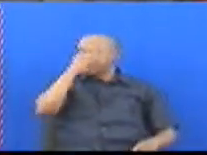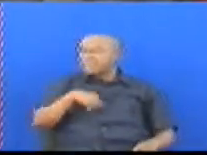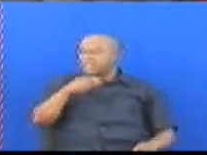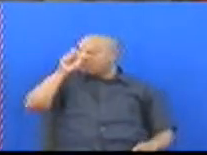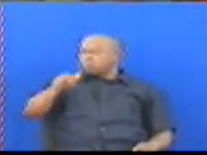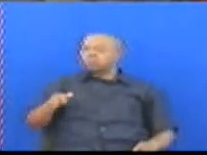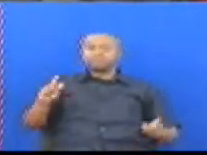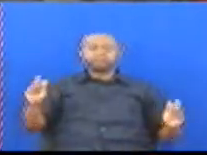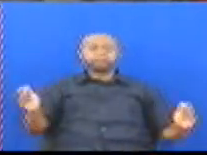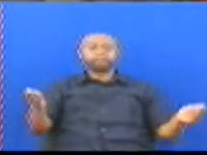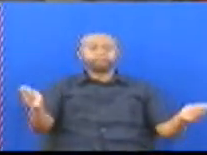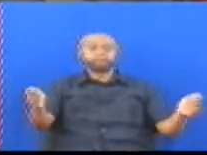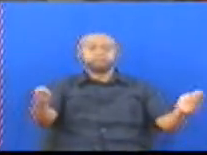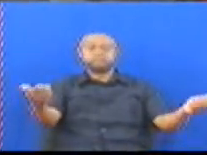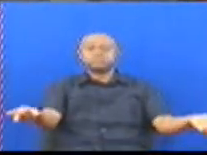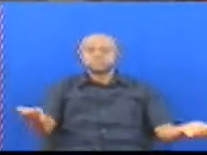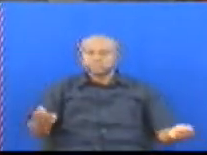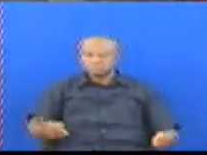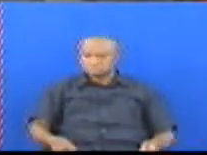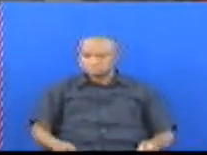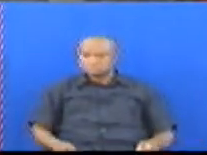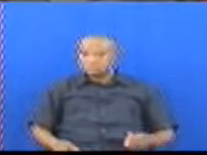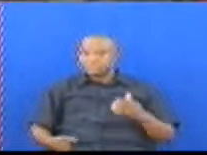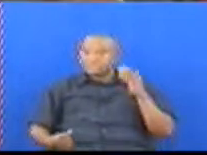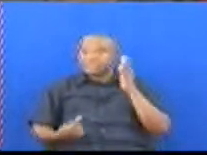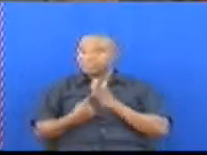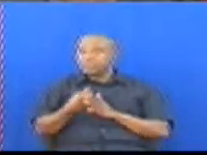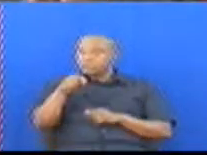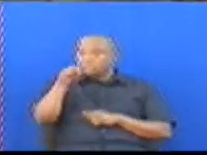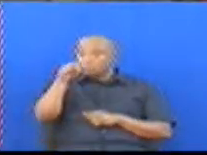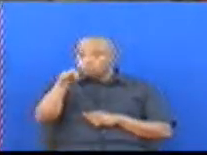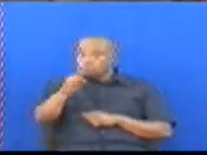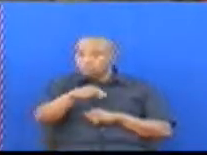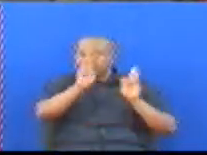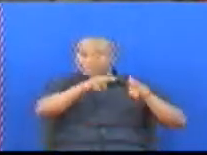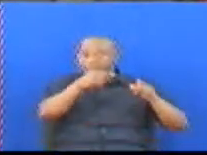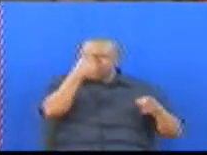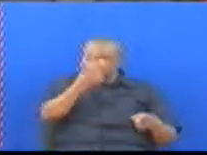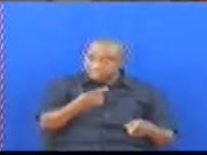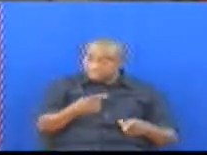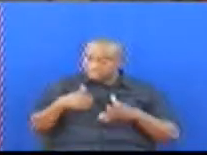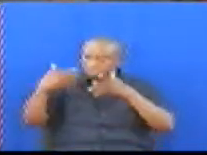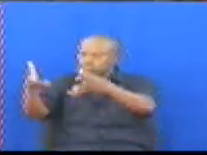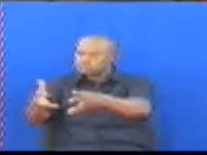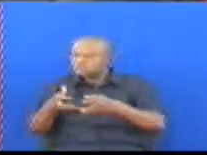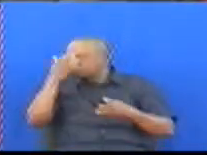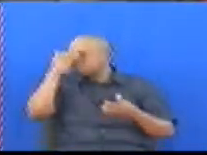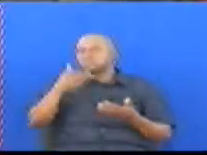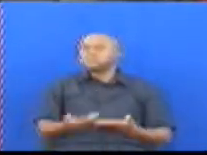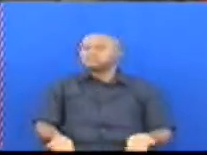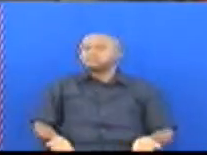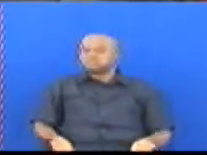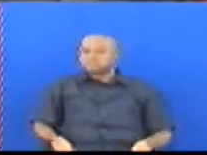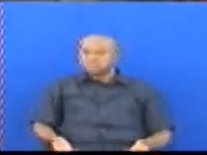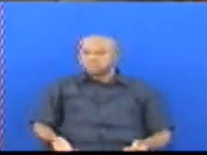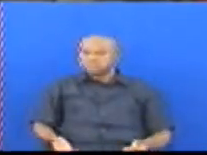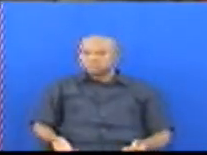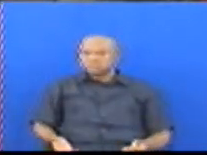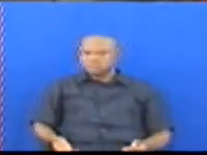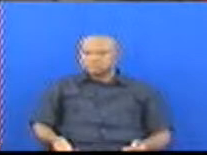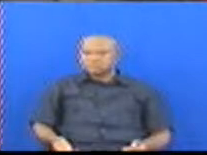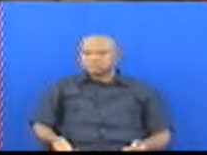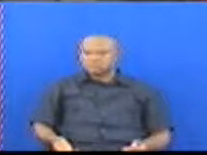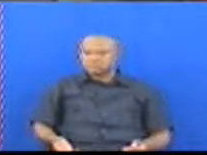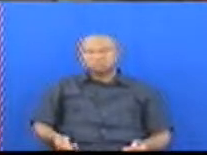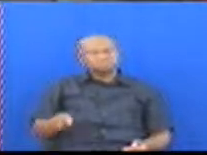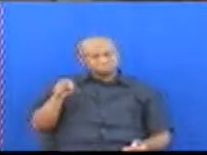nao. Sasa tukimpeleka mahakamani huyo mtu, tunaenda kutaifisha mifugo. Mimi sioni hata